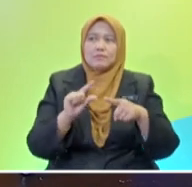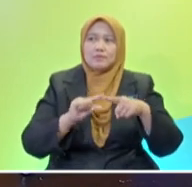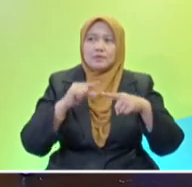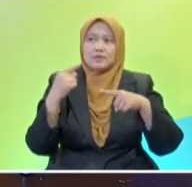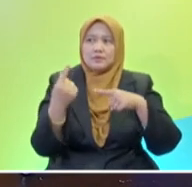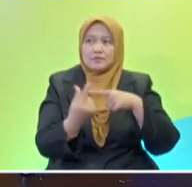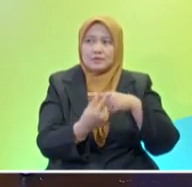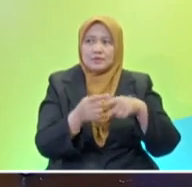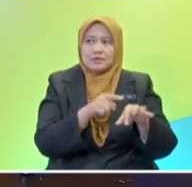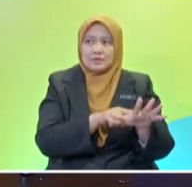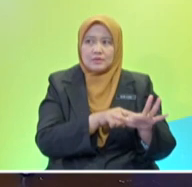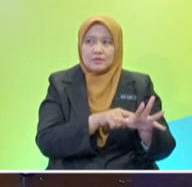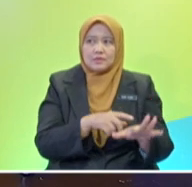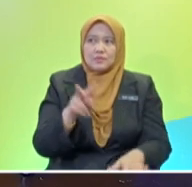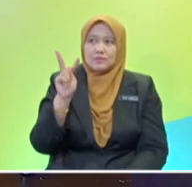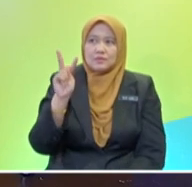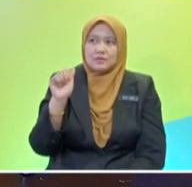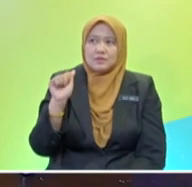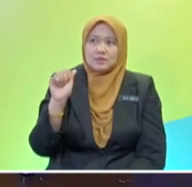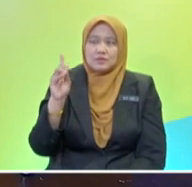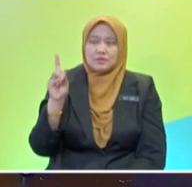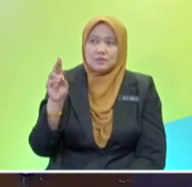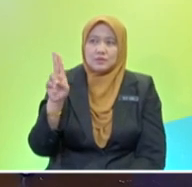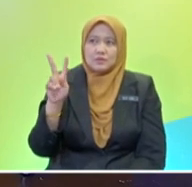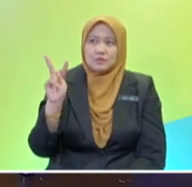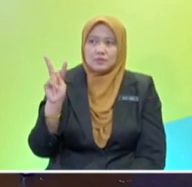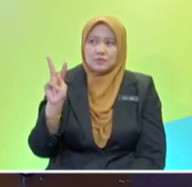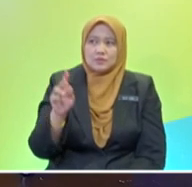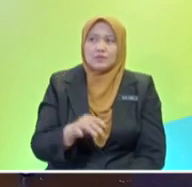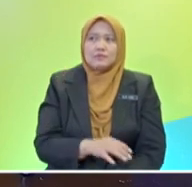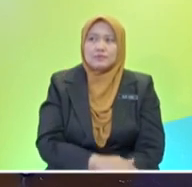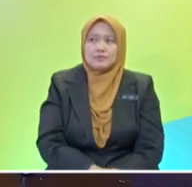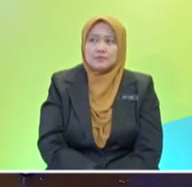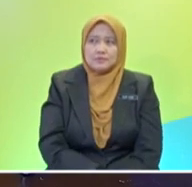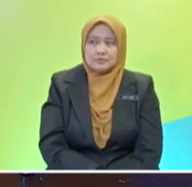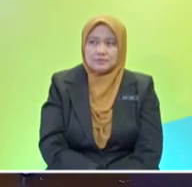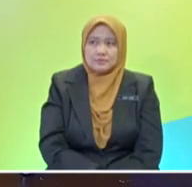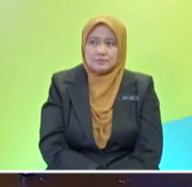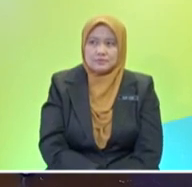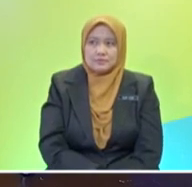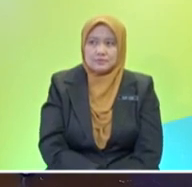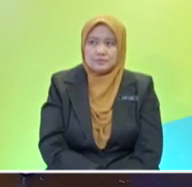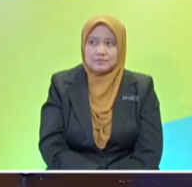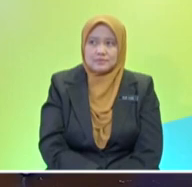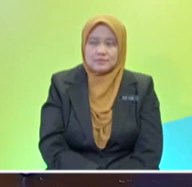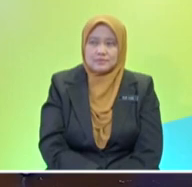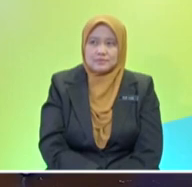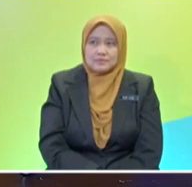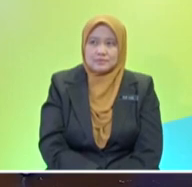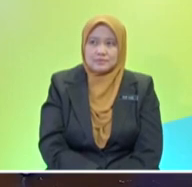Yang ni daun kaduk. Ni daun kaduk yang murid-murid. Ini daun kaduk. Berkilat dia macam daun sirih kan? Tapi dia berkilat dia. Cuba